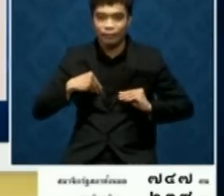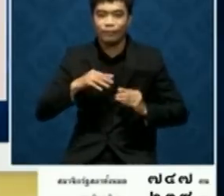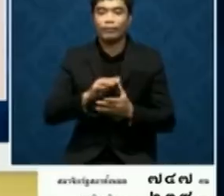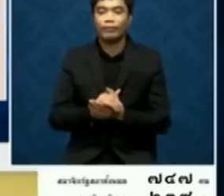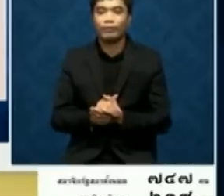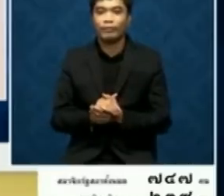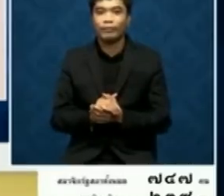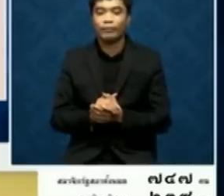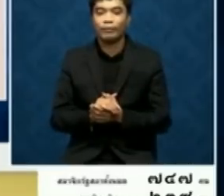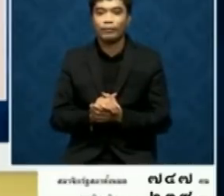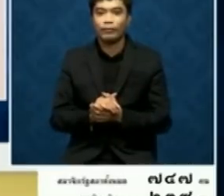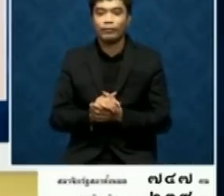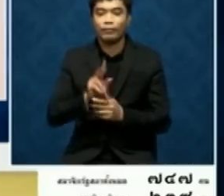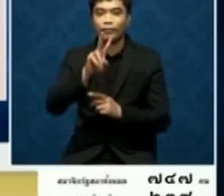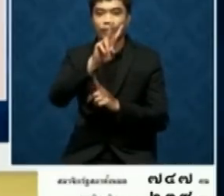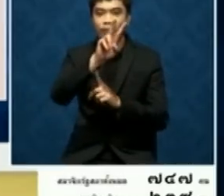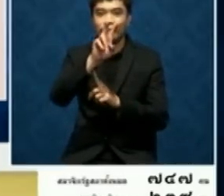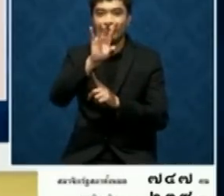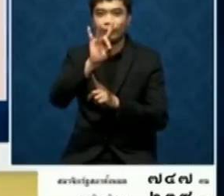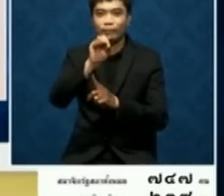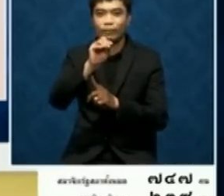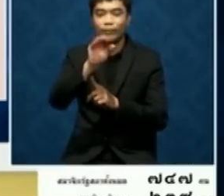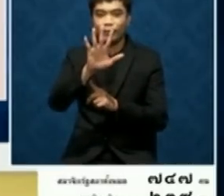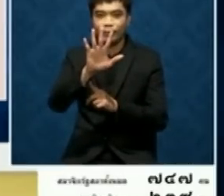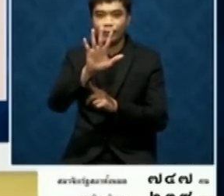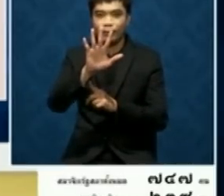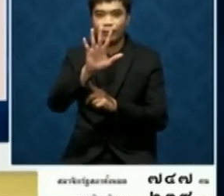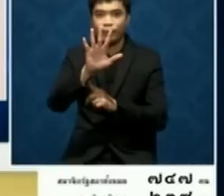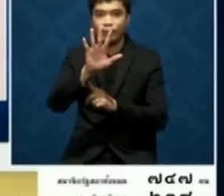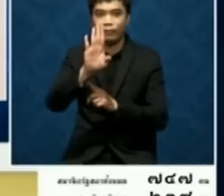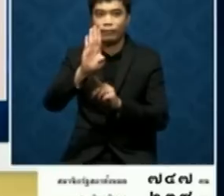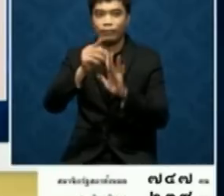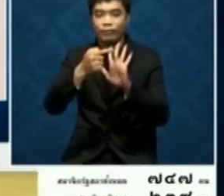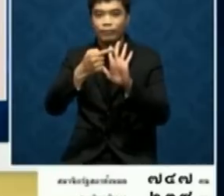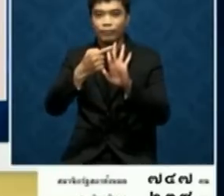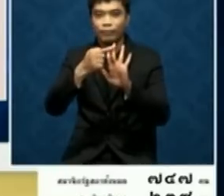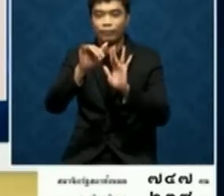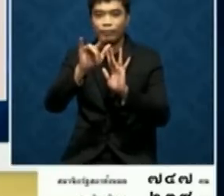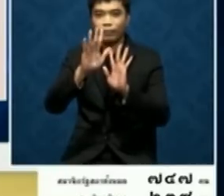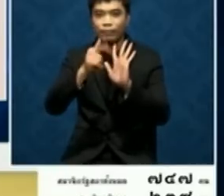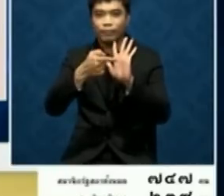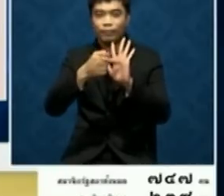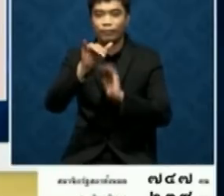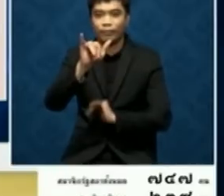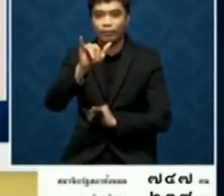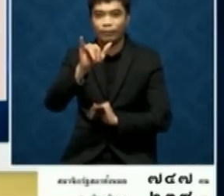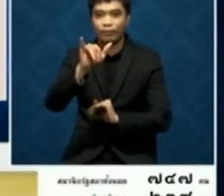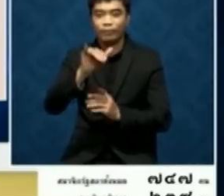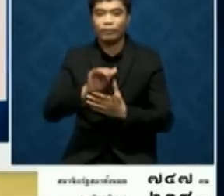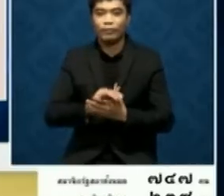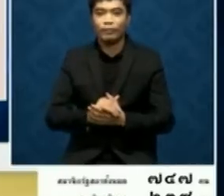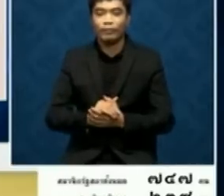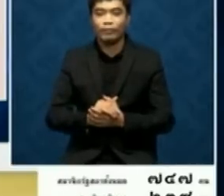เคลื่อนแก้ปัญหาฟื้นฟูความเชื่อมั่นของพรรคก็ดีครับ ยืมคำอาจารย์มาสังกิตทัศน์ที่บอกว่าฉีดยาแรงคือบ